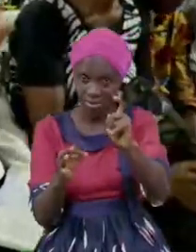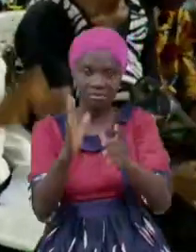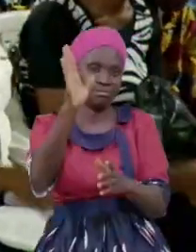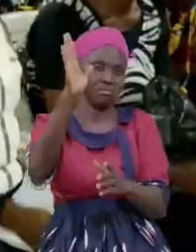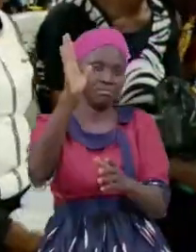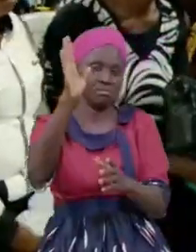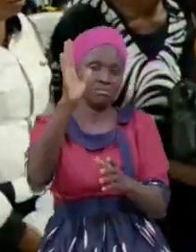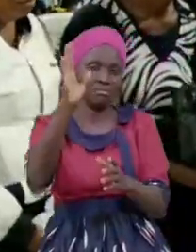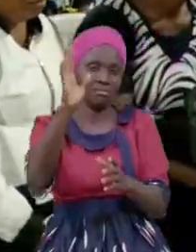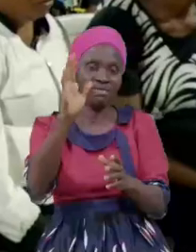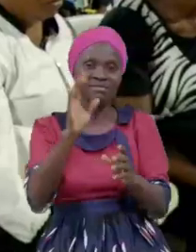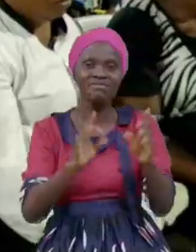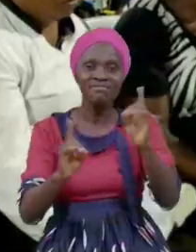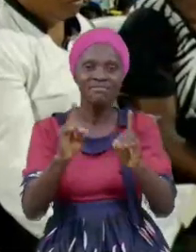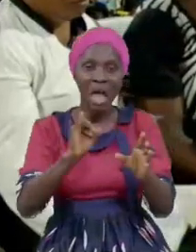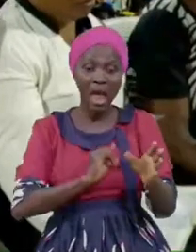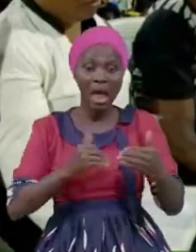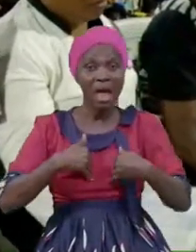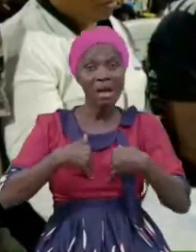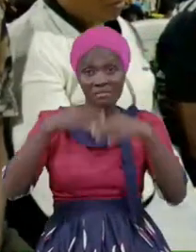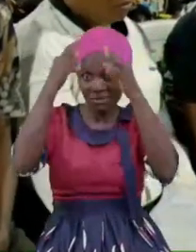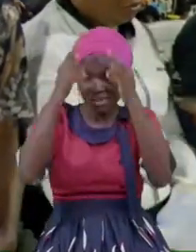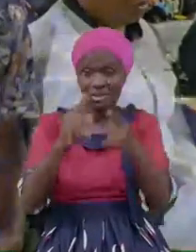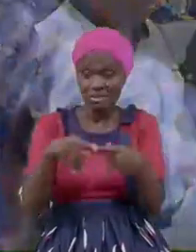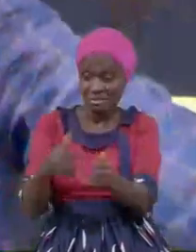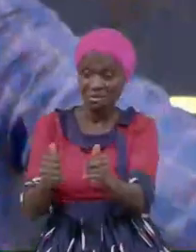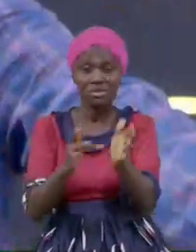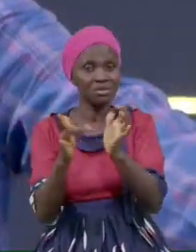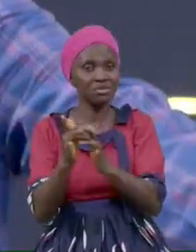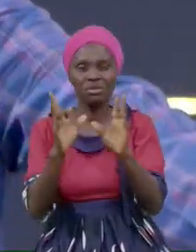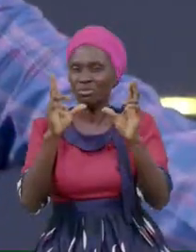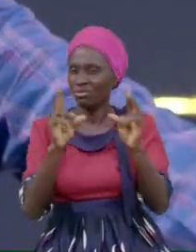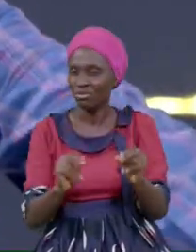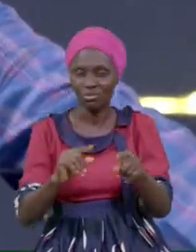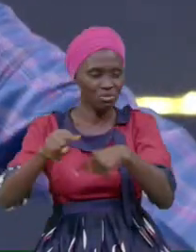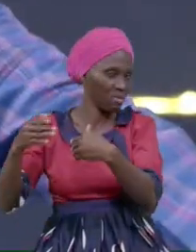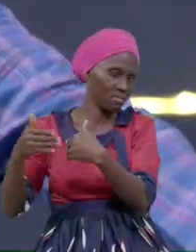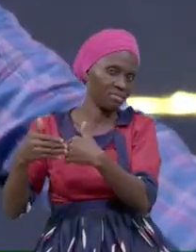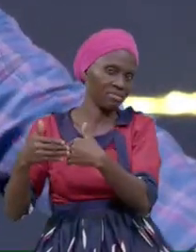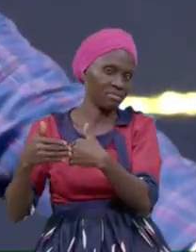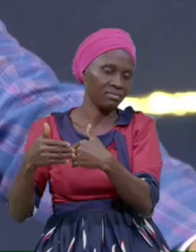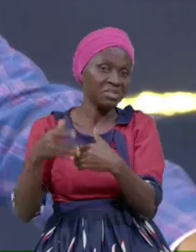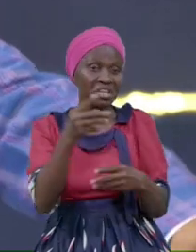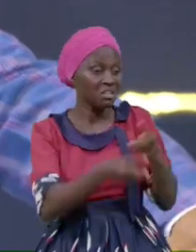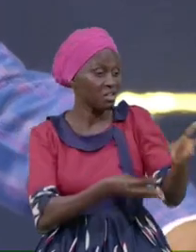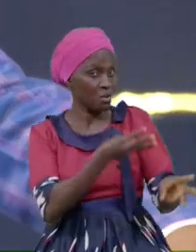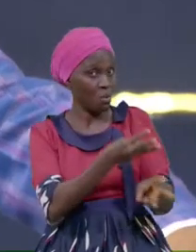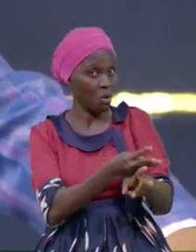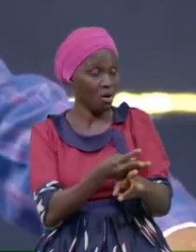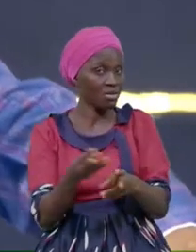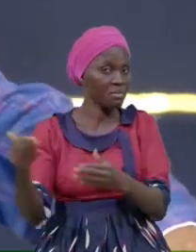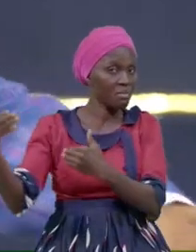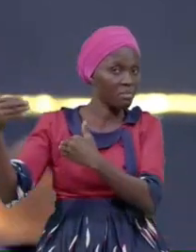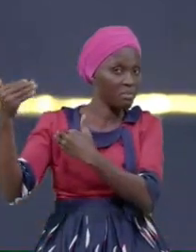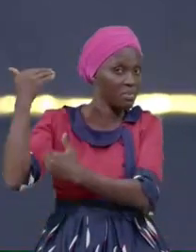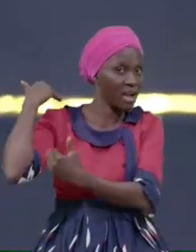de suivre Jésus. Point de retour. Point de retour. Le monde derrière moi. La